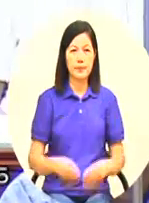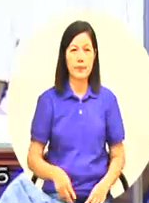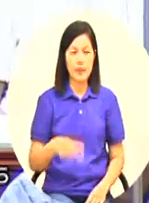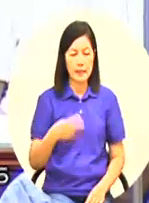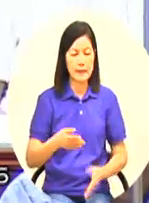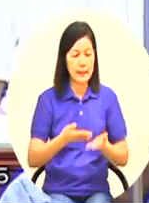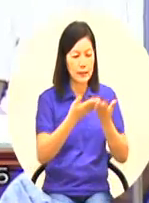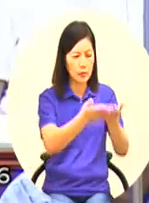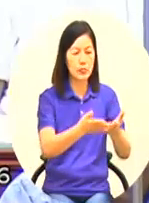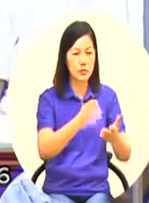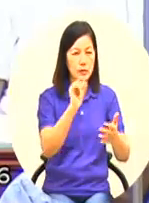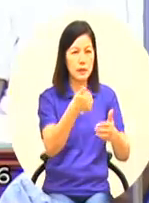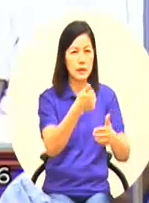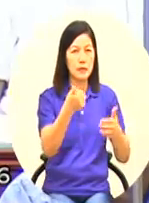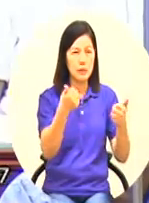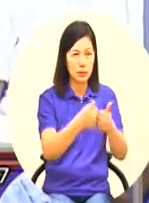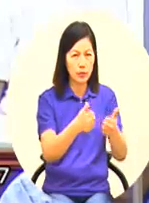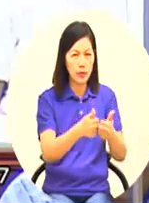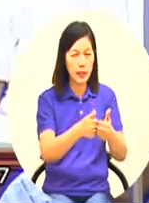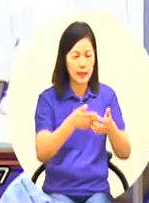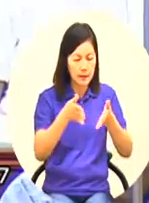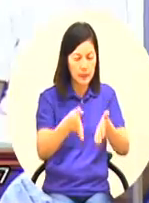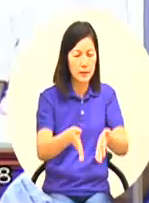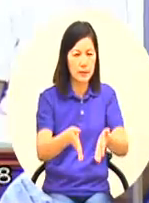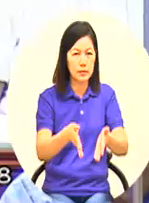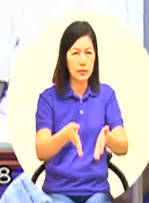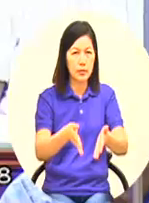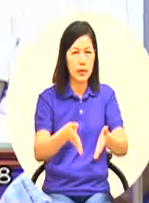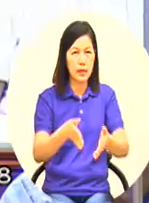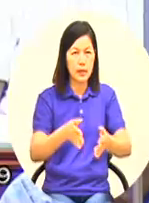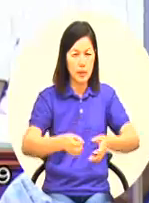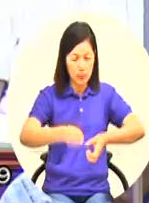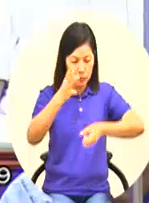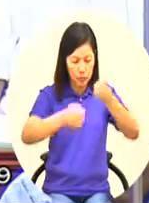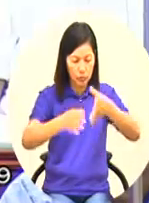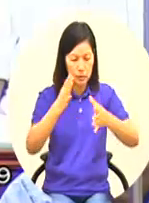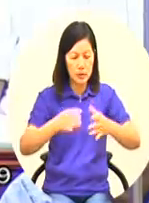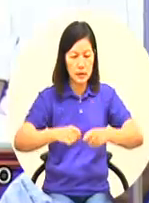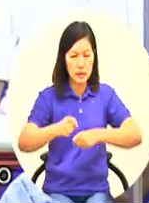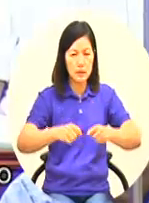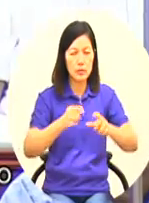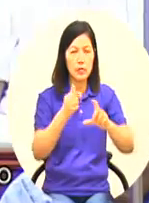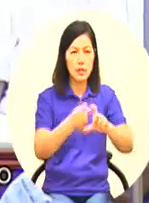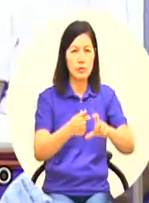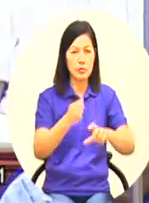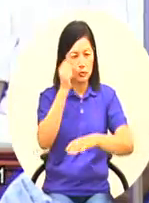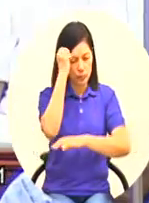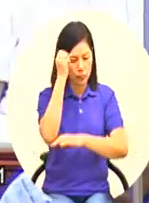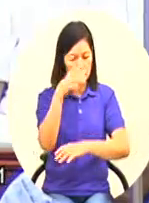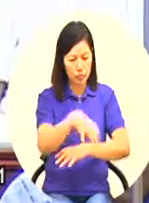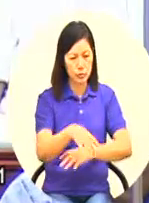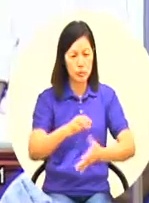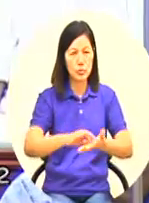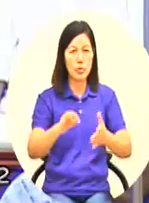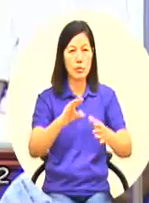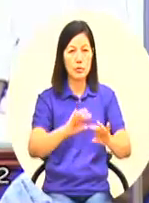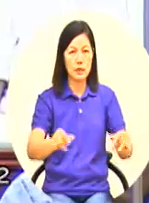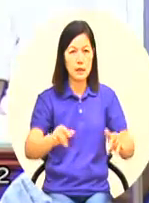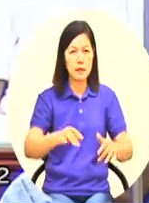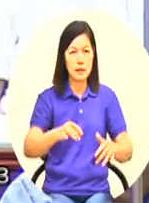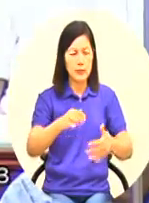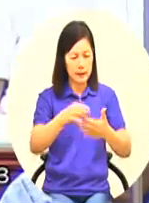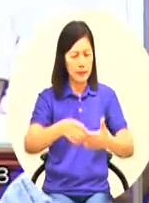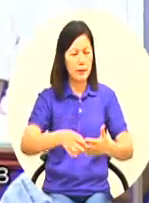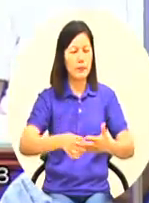议会这边加针对，就是都市计划区的住宅用地来设一个这个办法，就